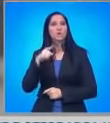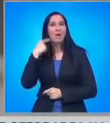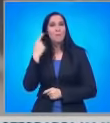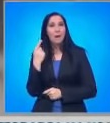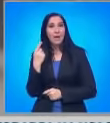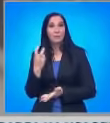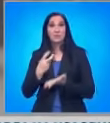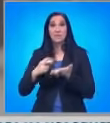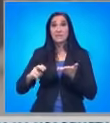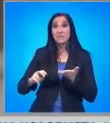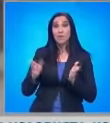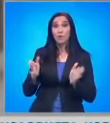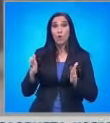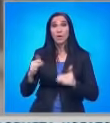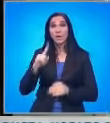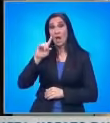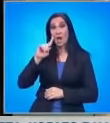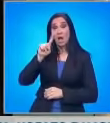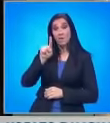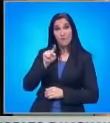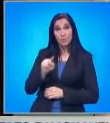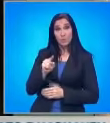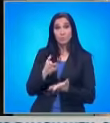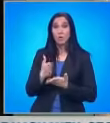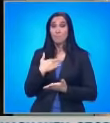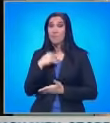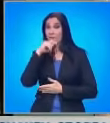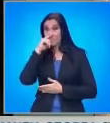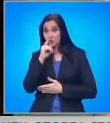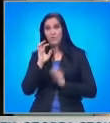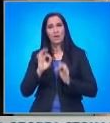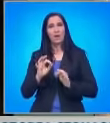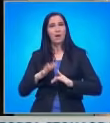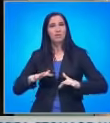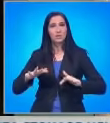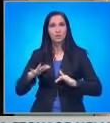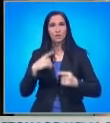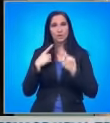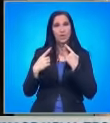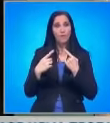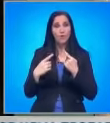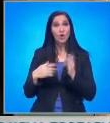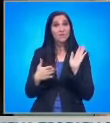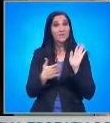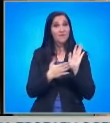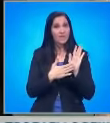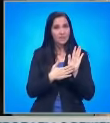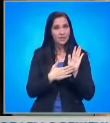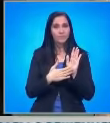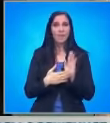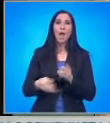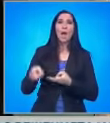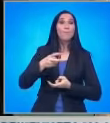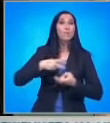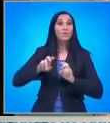майката обаче излиза от конкретния казус. Според мен е важно в такава ситуация да се говори с факти,